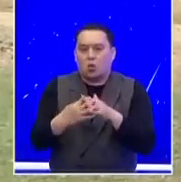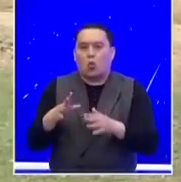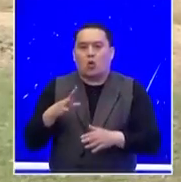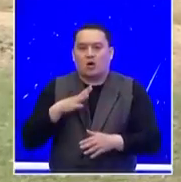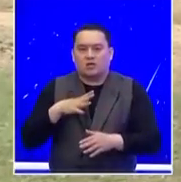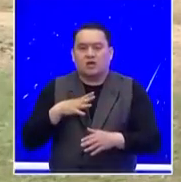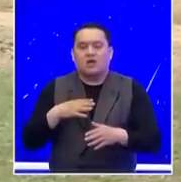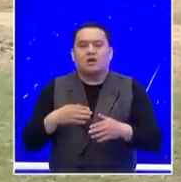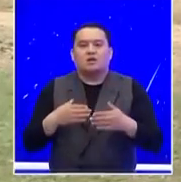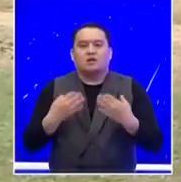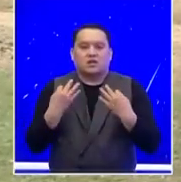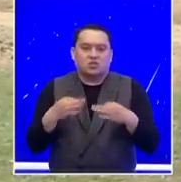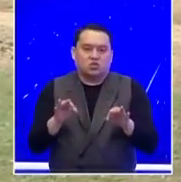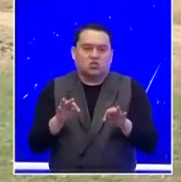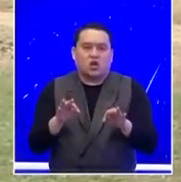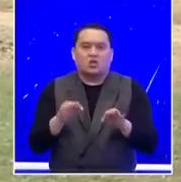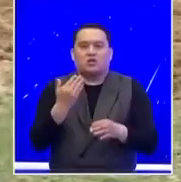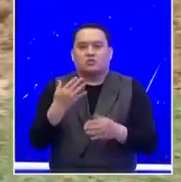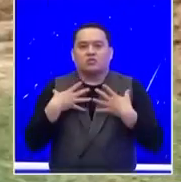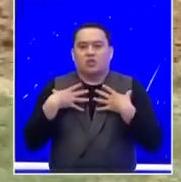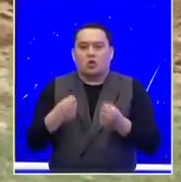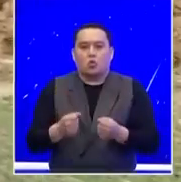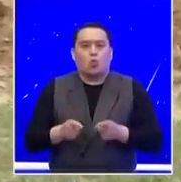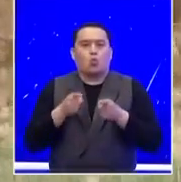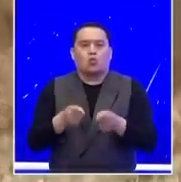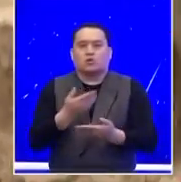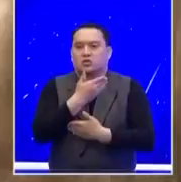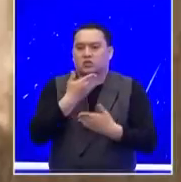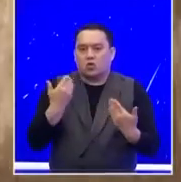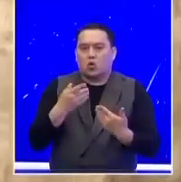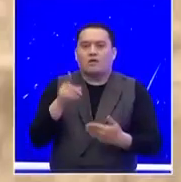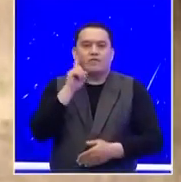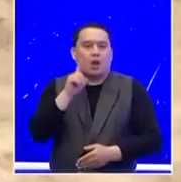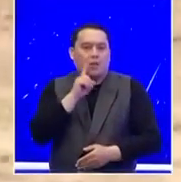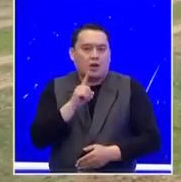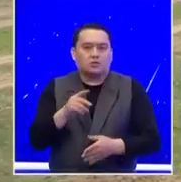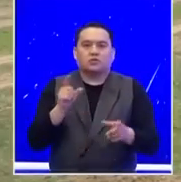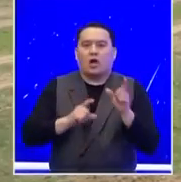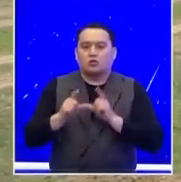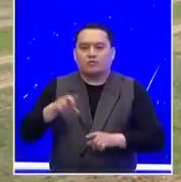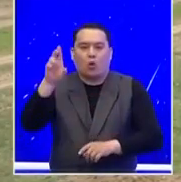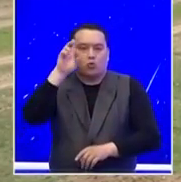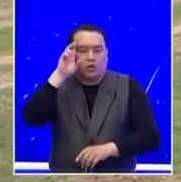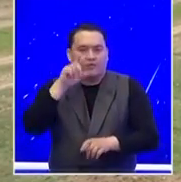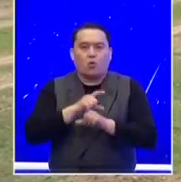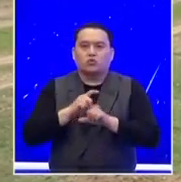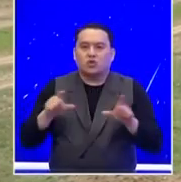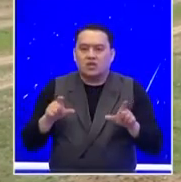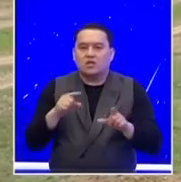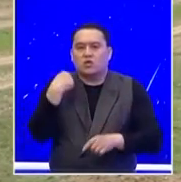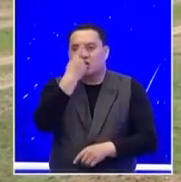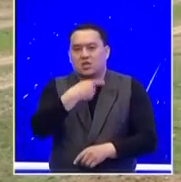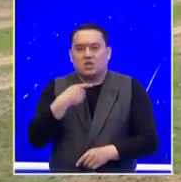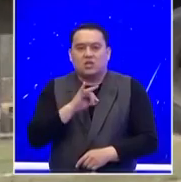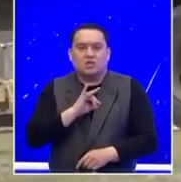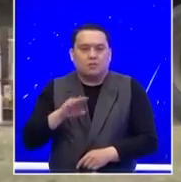уже выведены из карантина. Их здоровье ничего не угрожает. Потому временно их, а также сотрудников государственных учреждений и